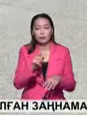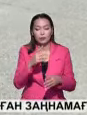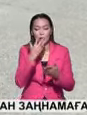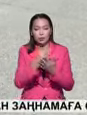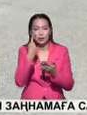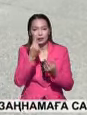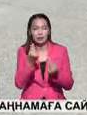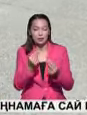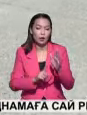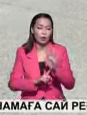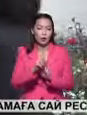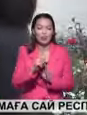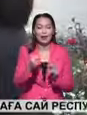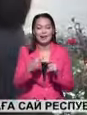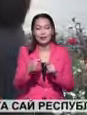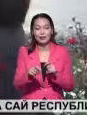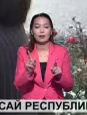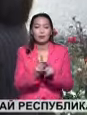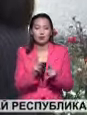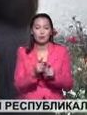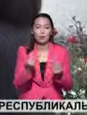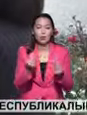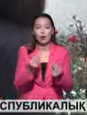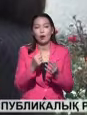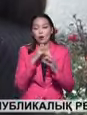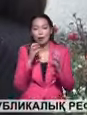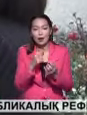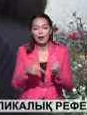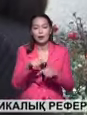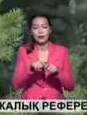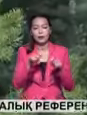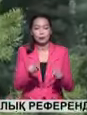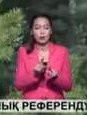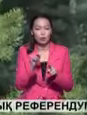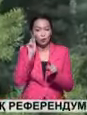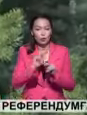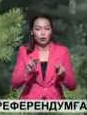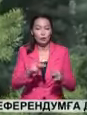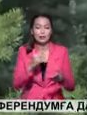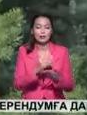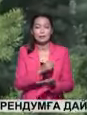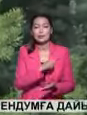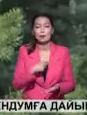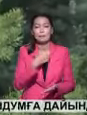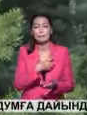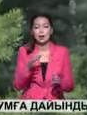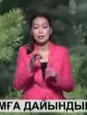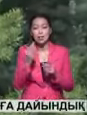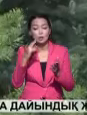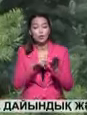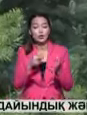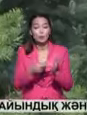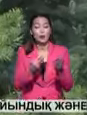қаражатын басқарудан бастап инвестиция, қаражатты сақтау, кәсіп ашуды да меңгереді. Ең басты мақсат жобаның